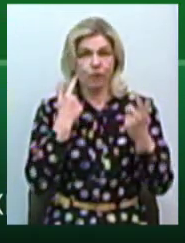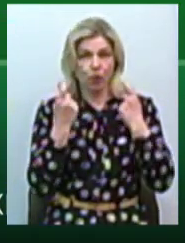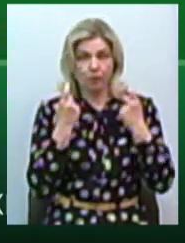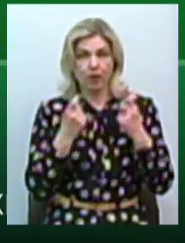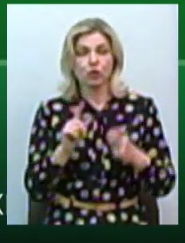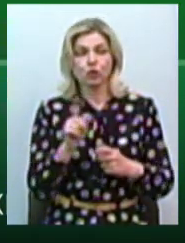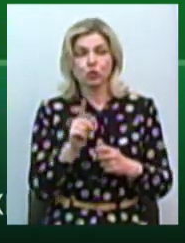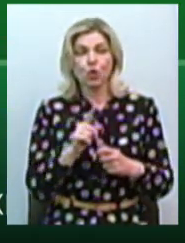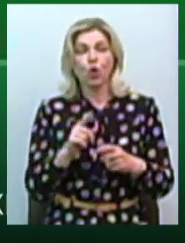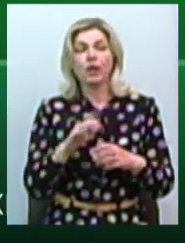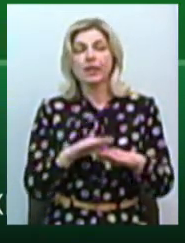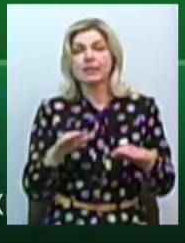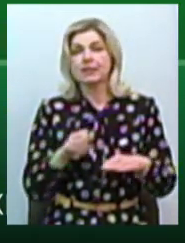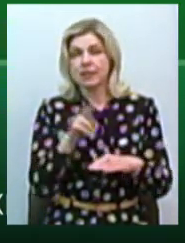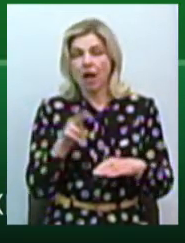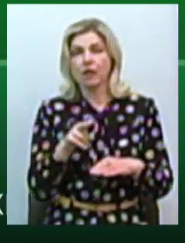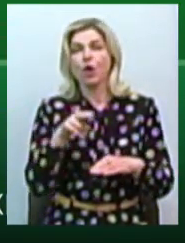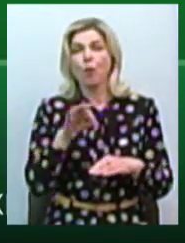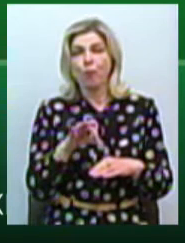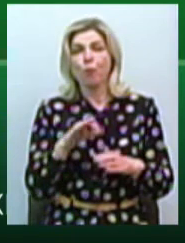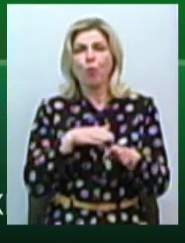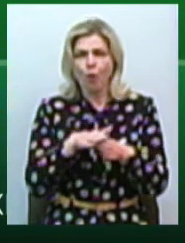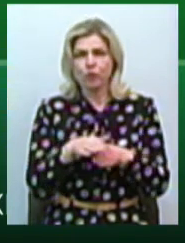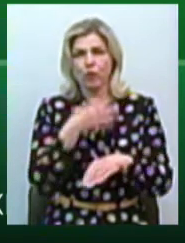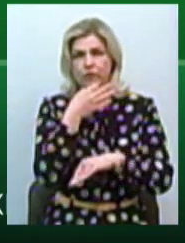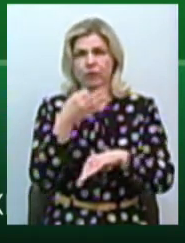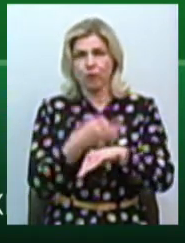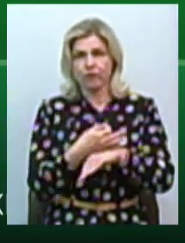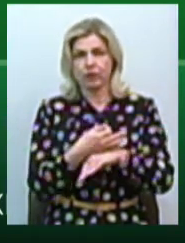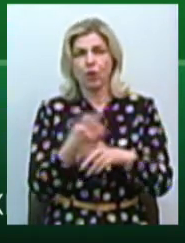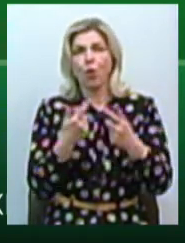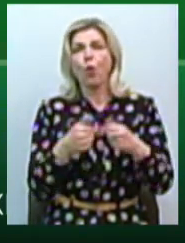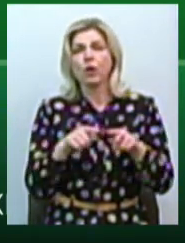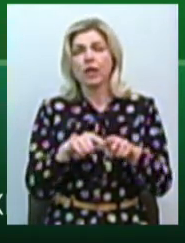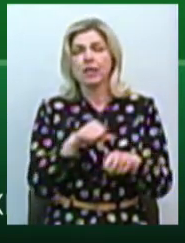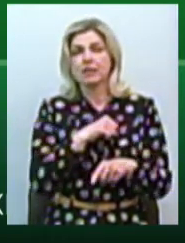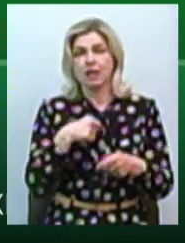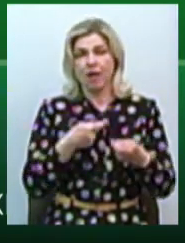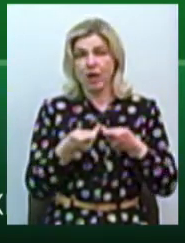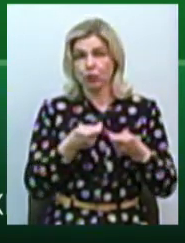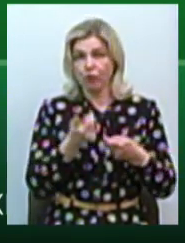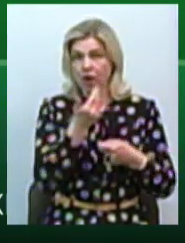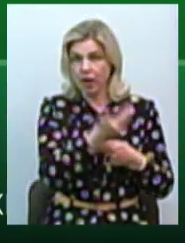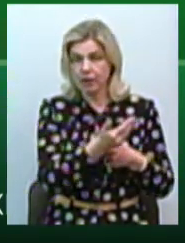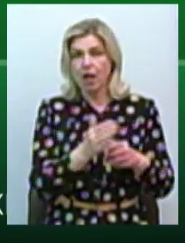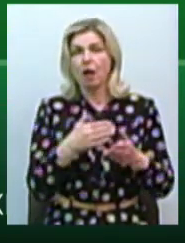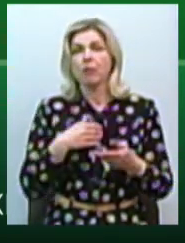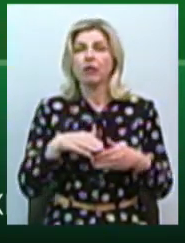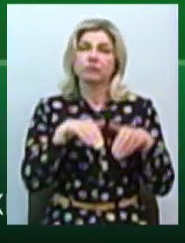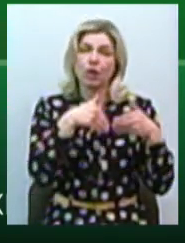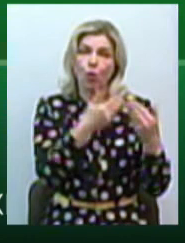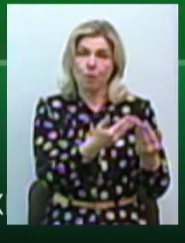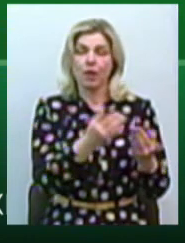за дошкільну освіту повністю відповідають органи місцевого самоврядування. Ми їм даємо тільки